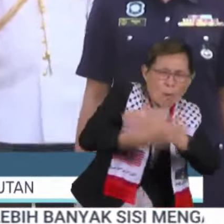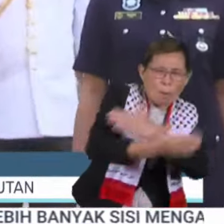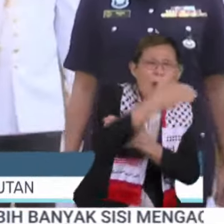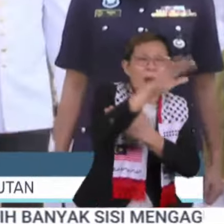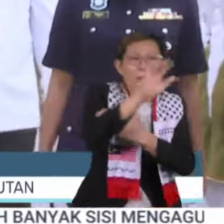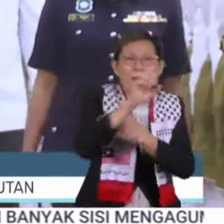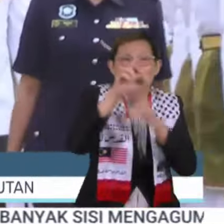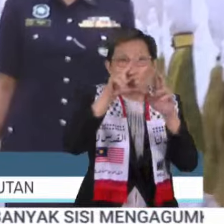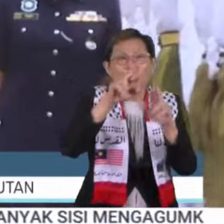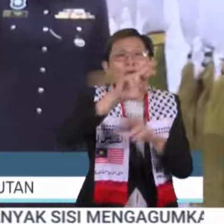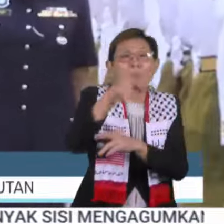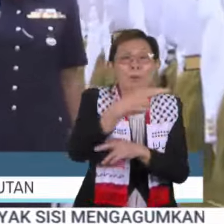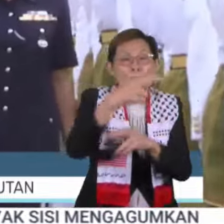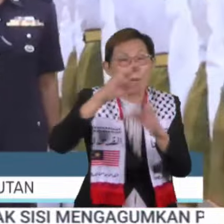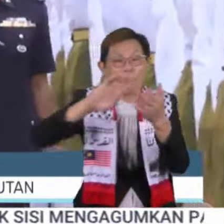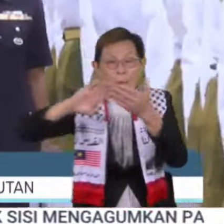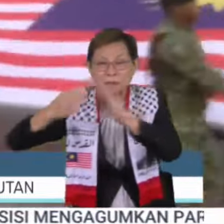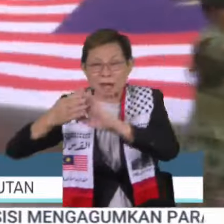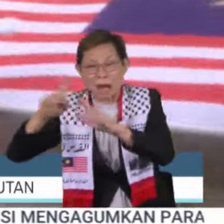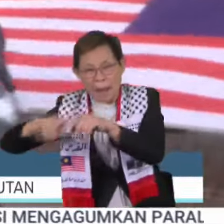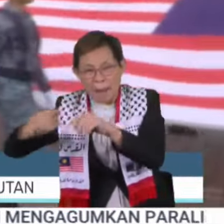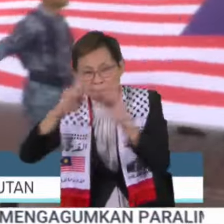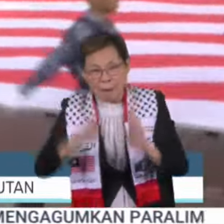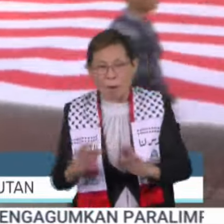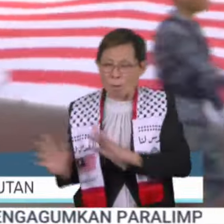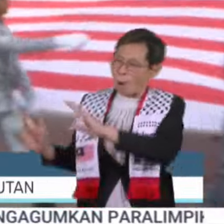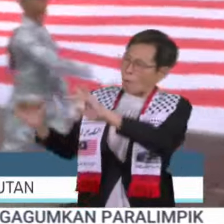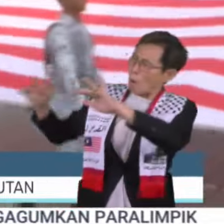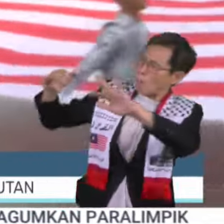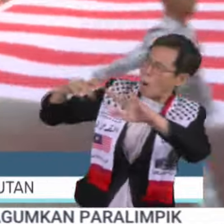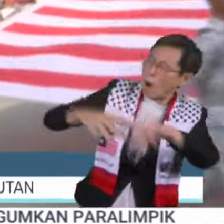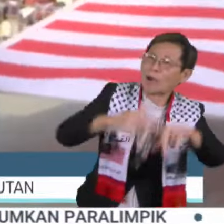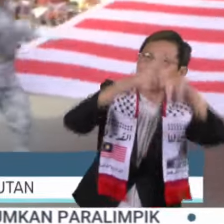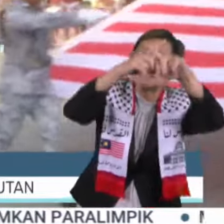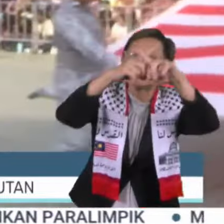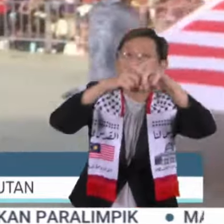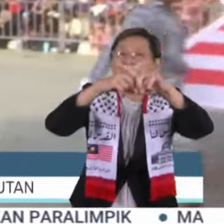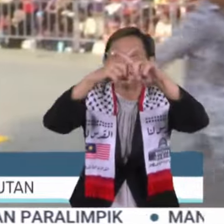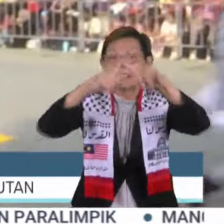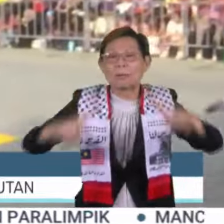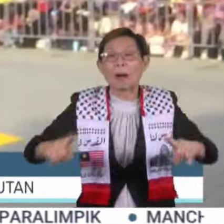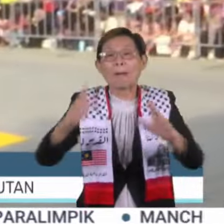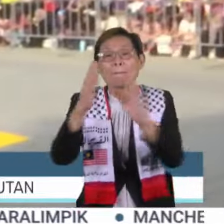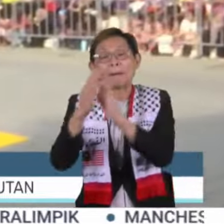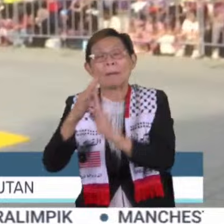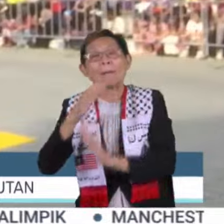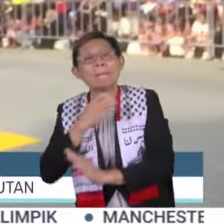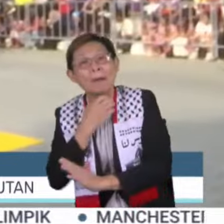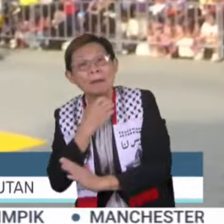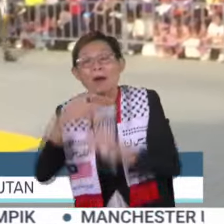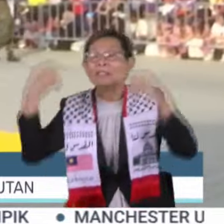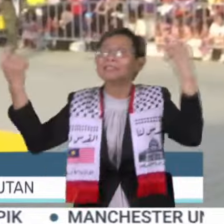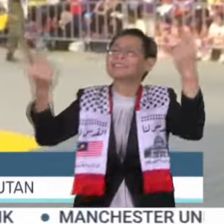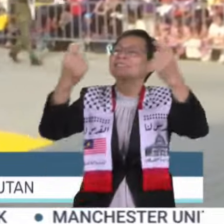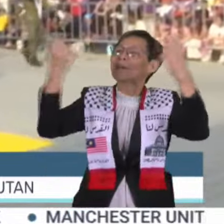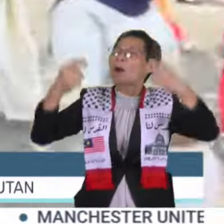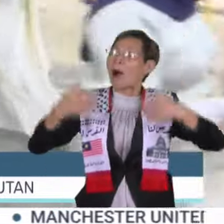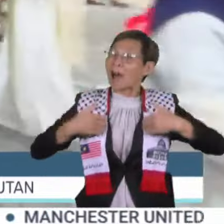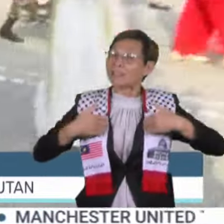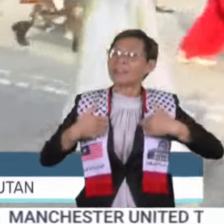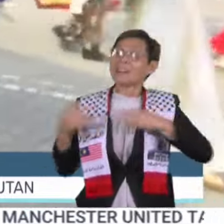50,000 masyarakat berbilang bangsa membanjiri perkarakan Dewan Bandaran Ipoh Perak. Sambutan diserikan